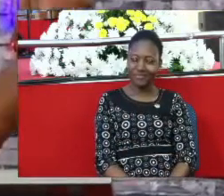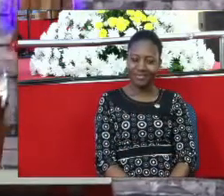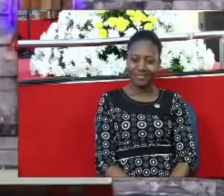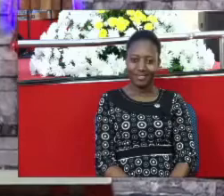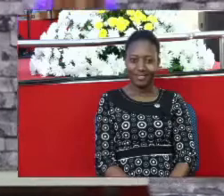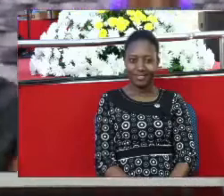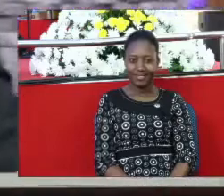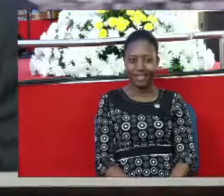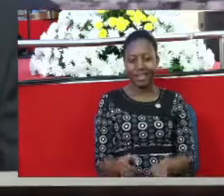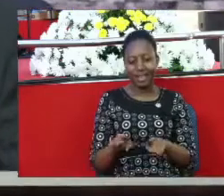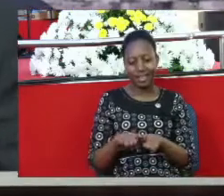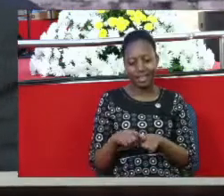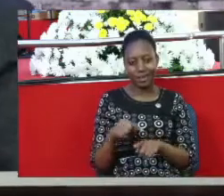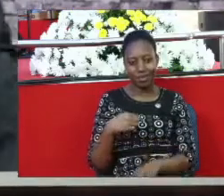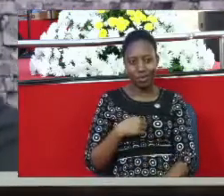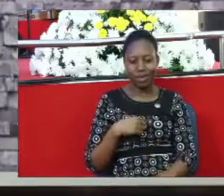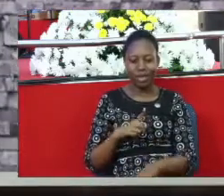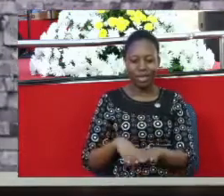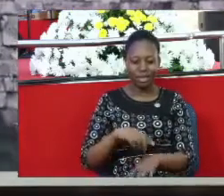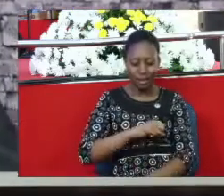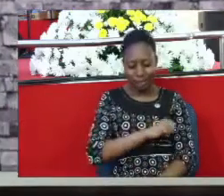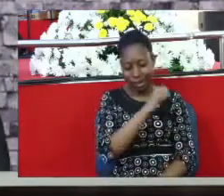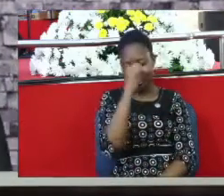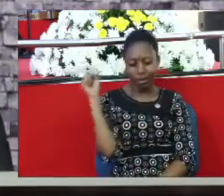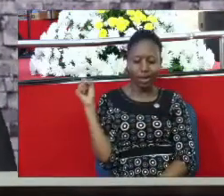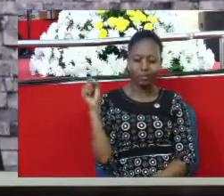Hata mimi, niamuka kama huyo kijana. Yani tu, chua.